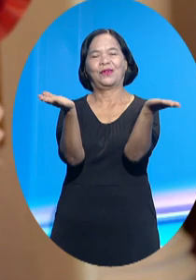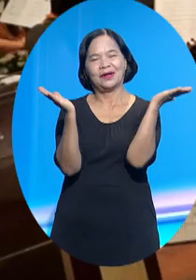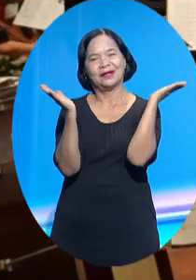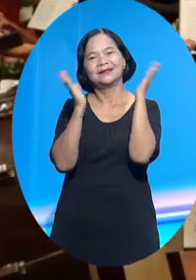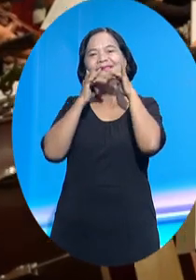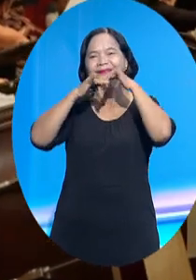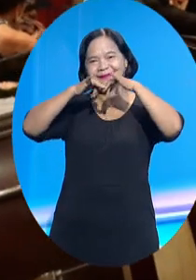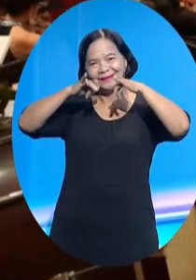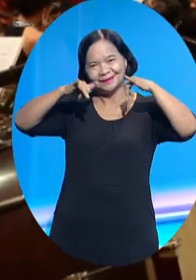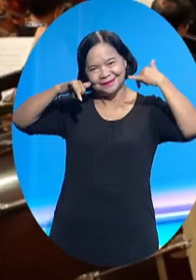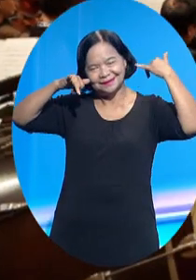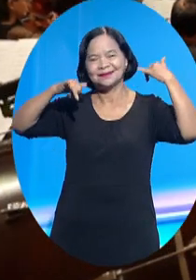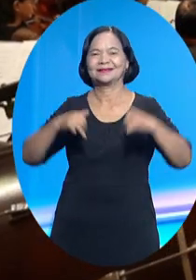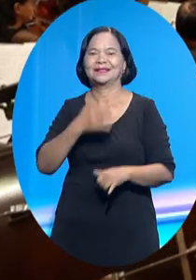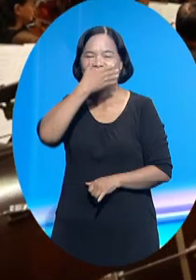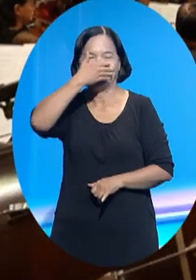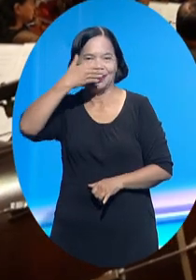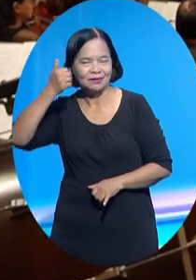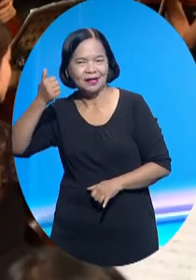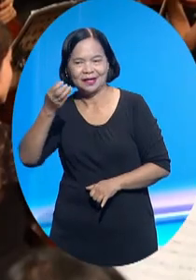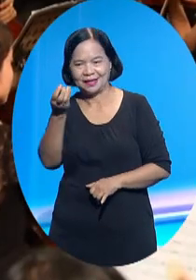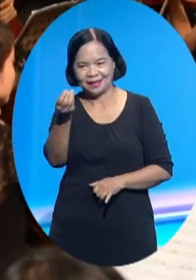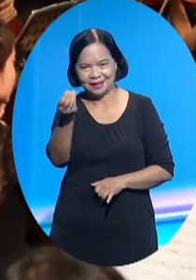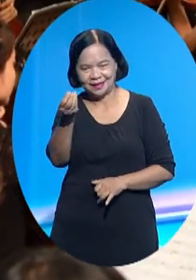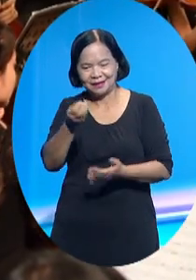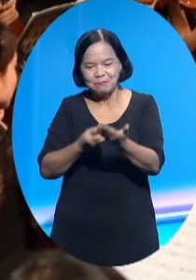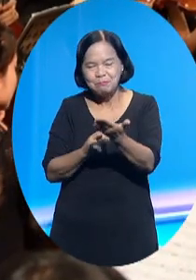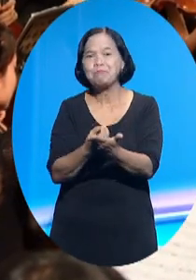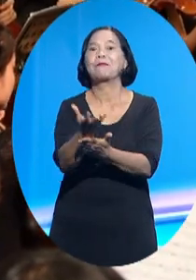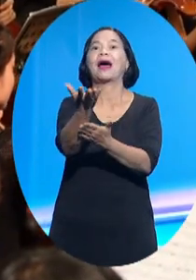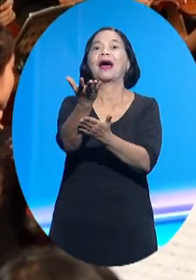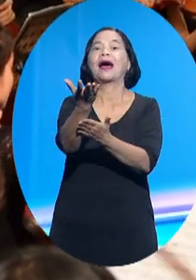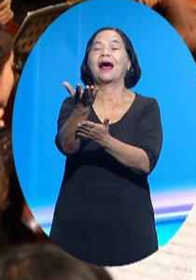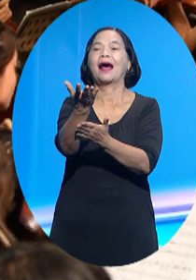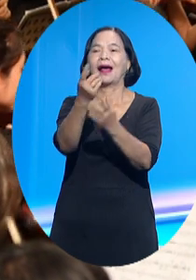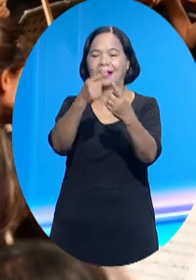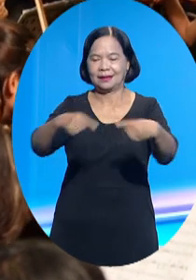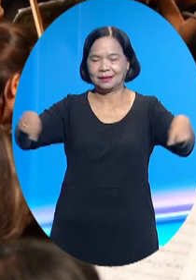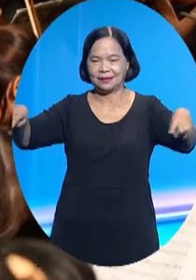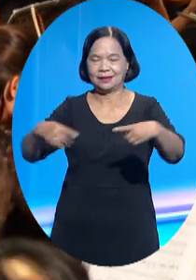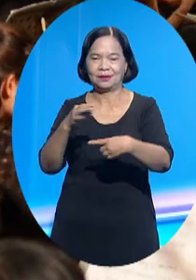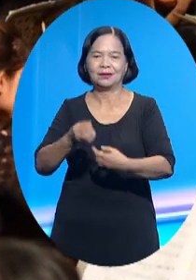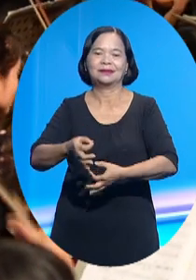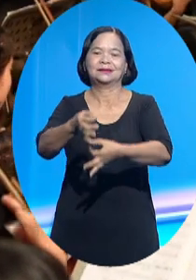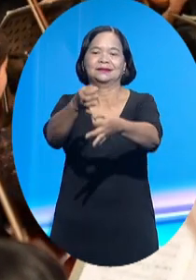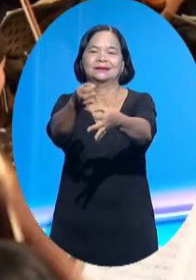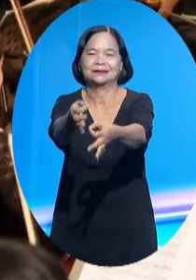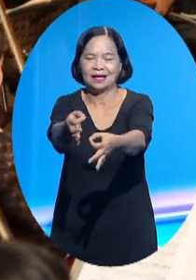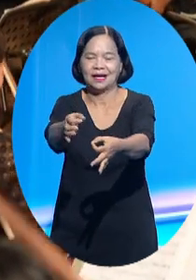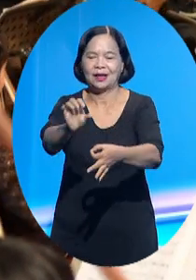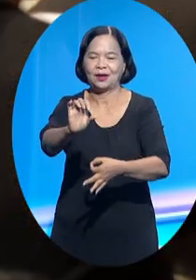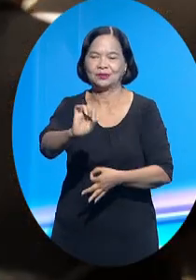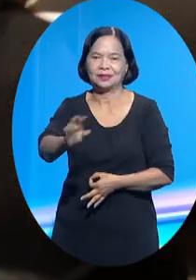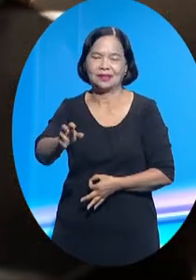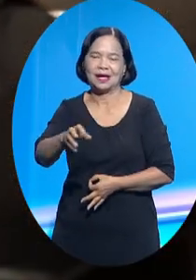trẻ. Đặc biệt, toàn bộ số tiền bán vé của buổi hòa nhạc sẽ được Toyota Việt Nam trao tặng cho các sinh viên chuyên ngành âm